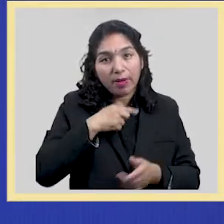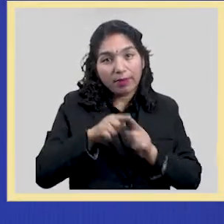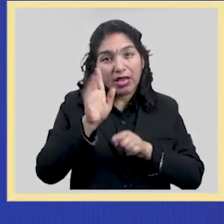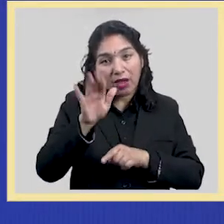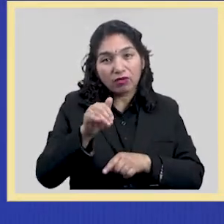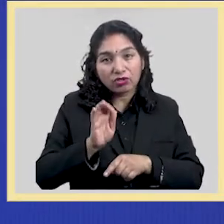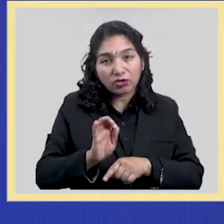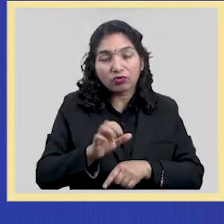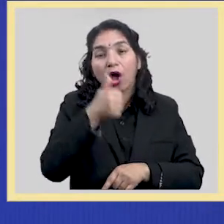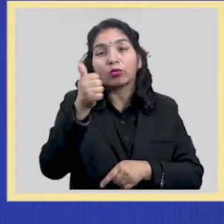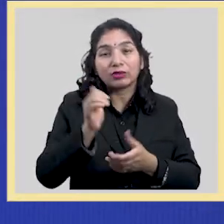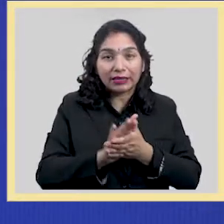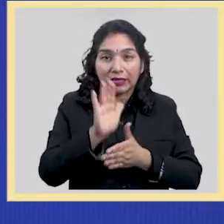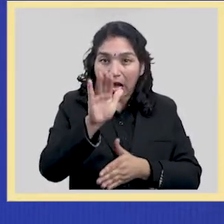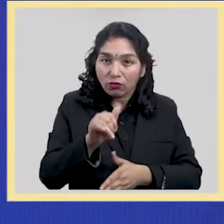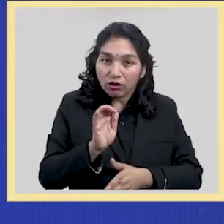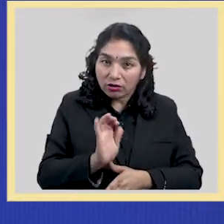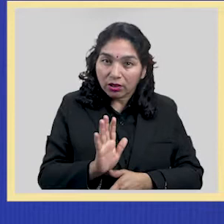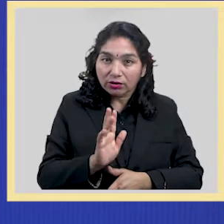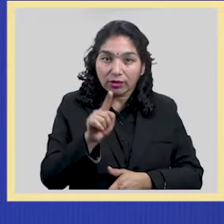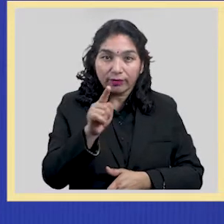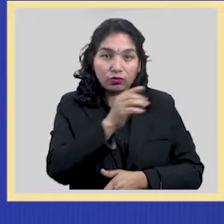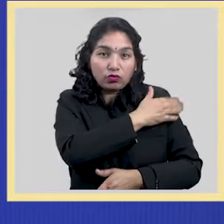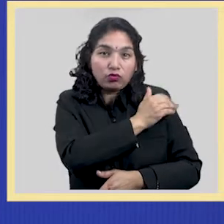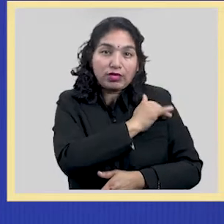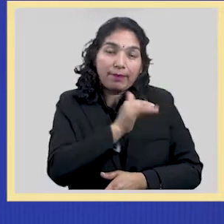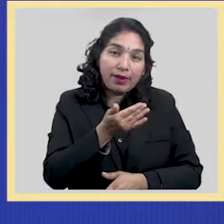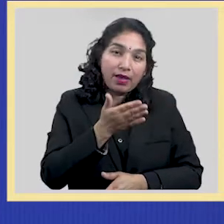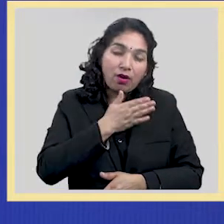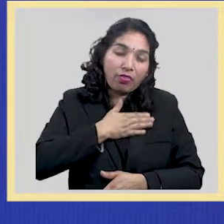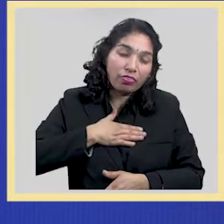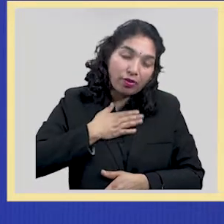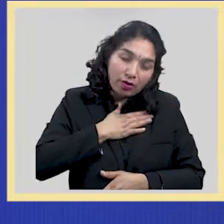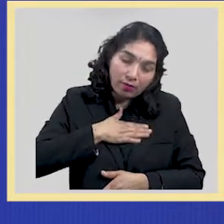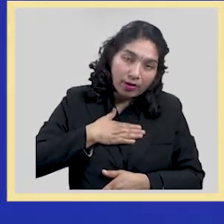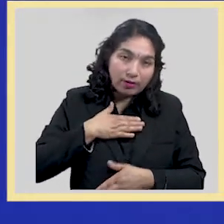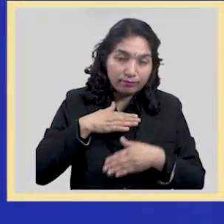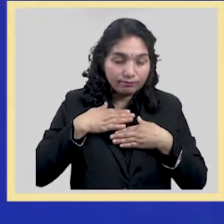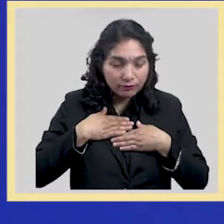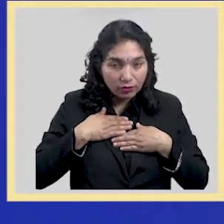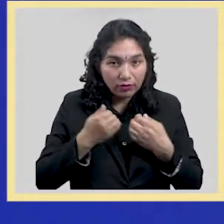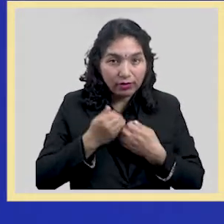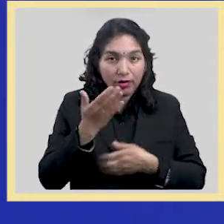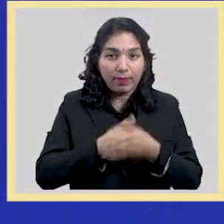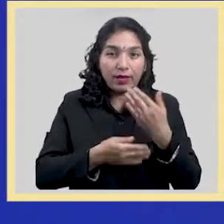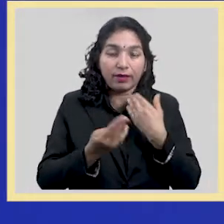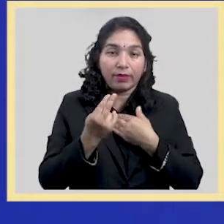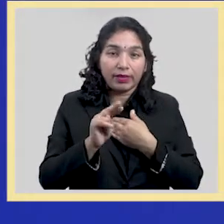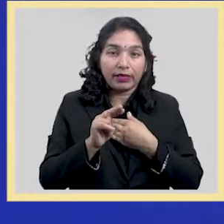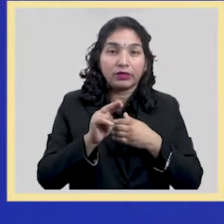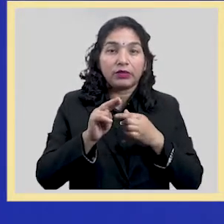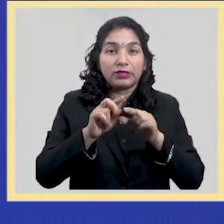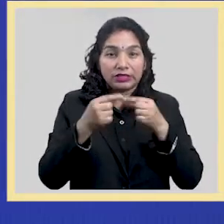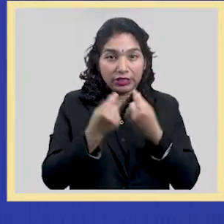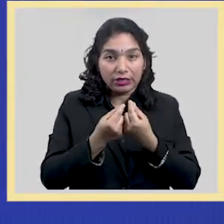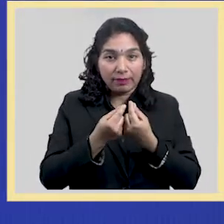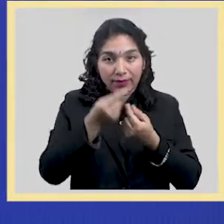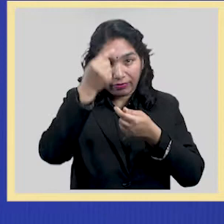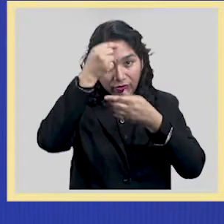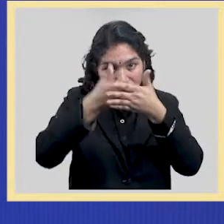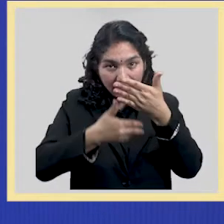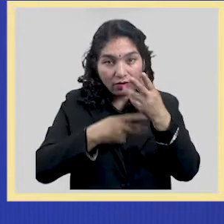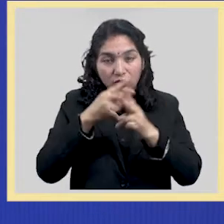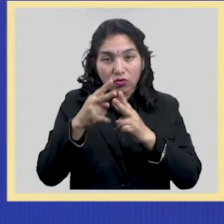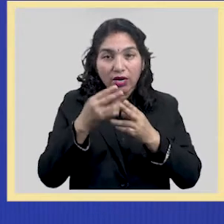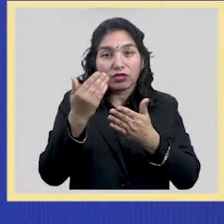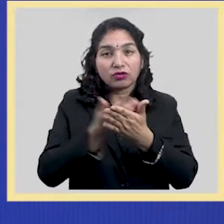पनि आउन सक्छु, अरू कोही साथी पनि आउन सक्नुहुन्छ। यहाँले भनेको सुझावलाई म एकदम अन्तर्मनले लिएर यो अपाङ्गता भएका क्षेत्रमा पनि त्यो